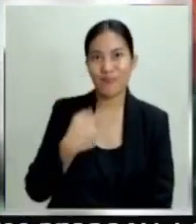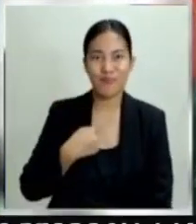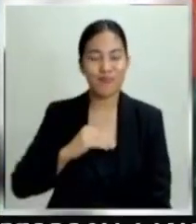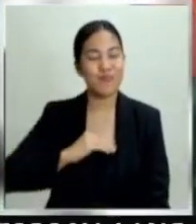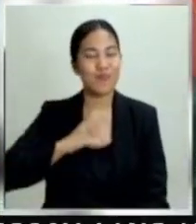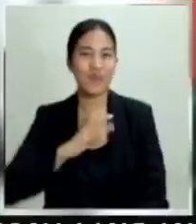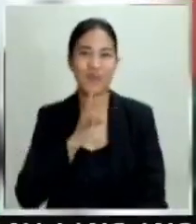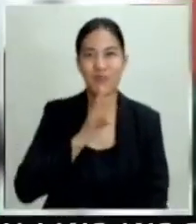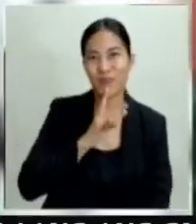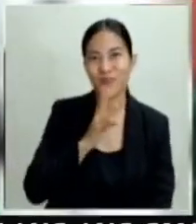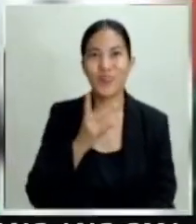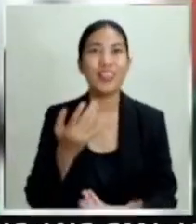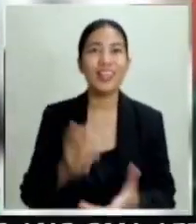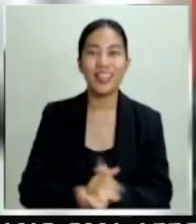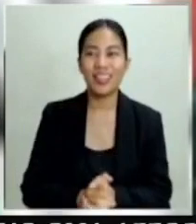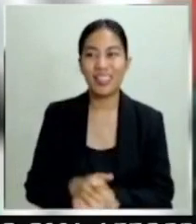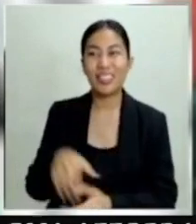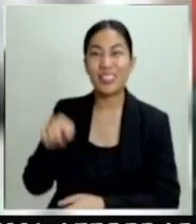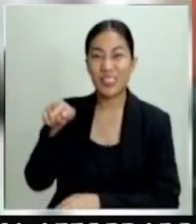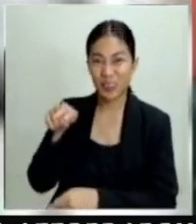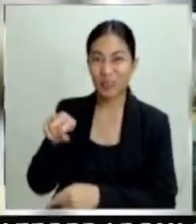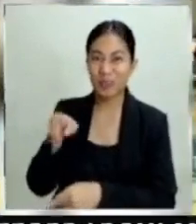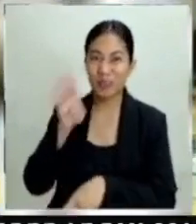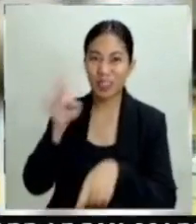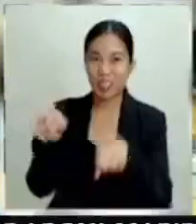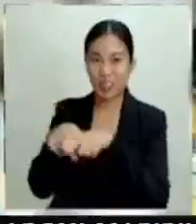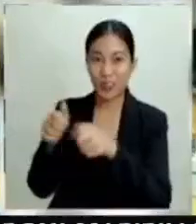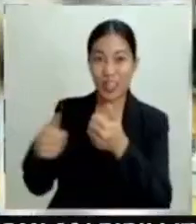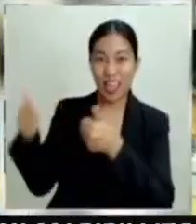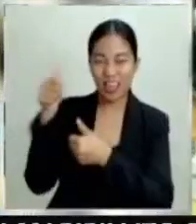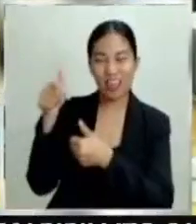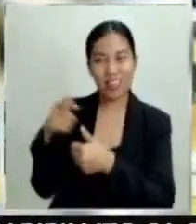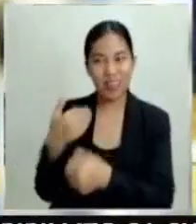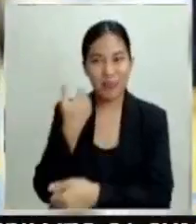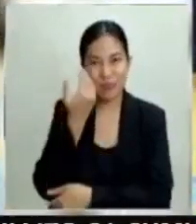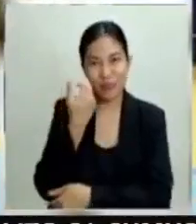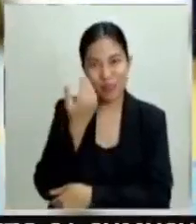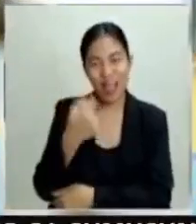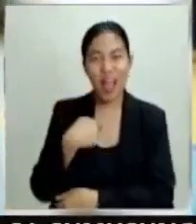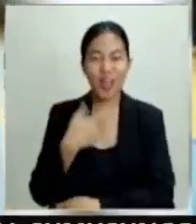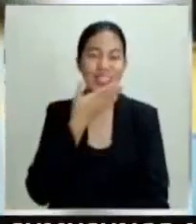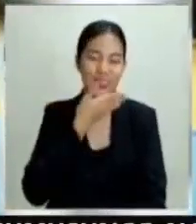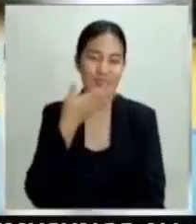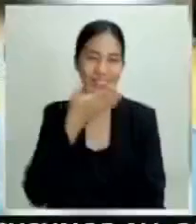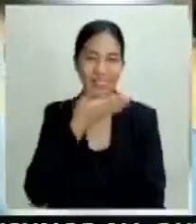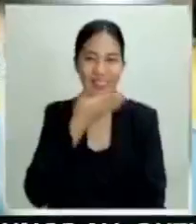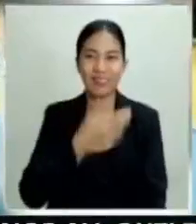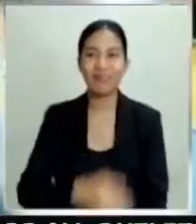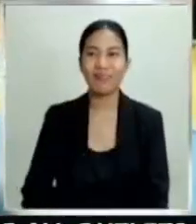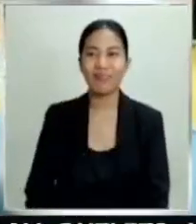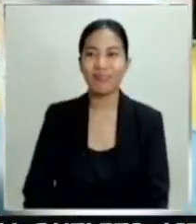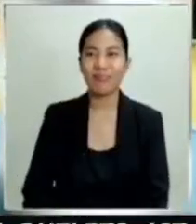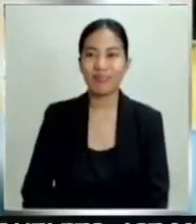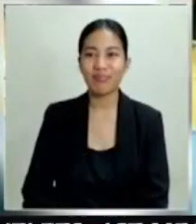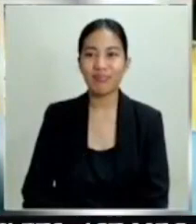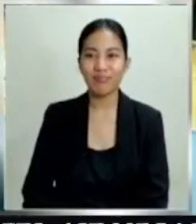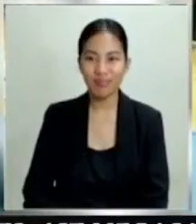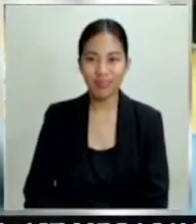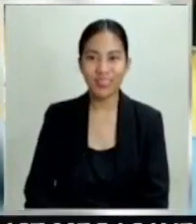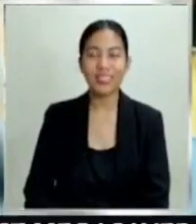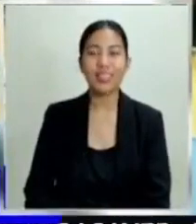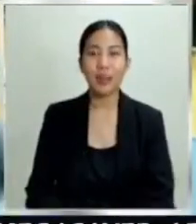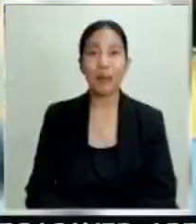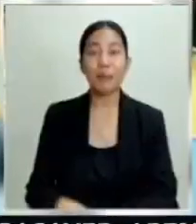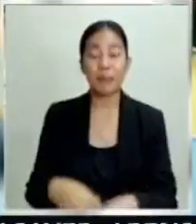hindi. And ako yung pinaka-sweet sa amin. Bukod kay Eldrew, pinag-uusapan din ang mga pambato ng NCR